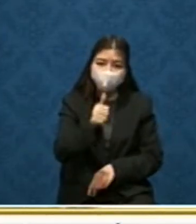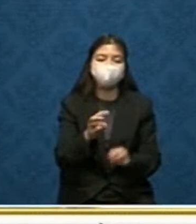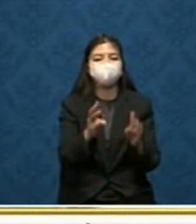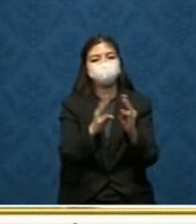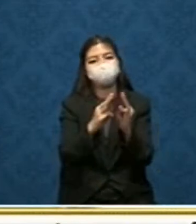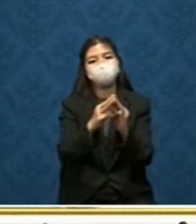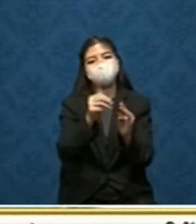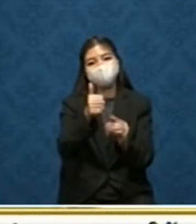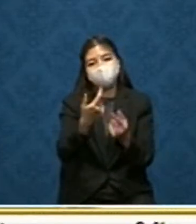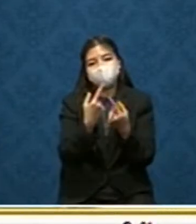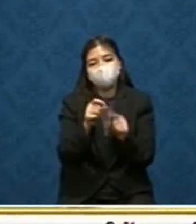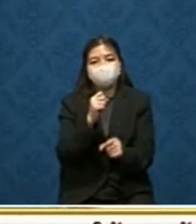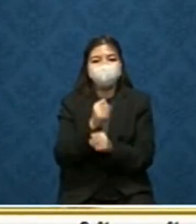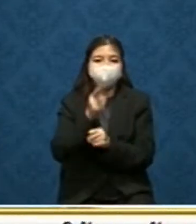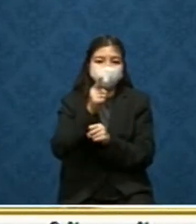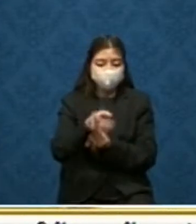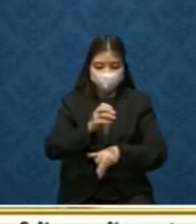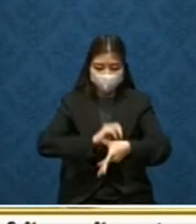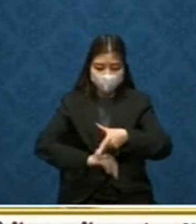บ้านเข้ามาแลวไม่ทำ